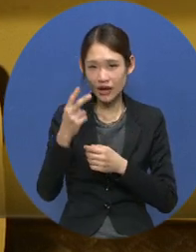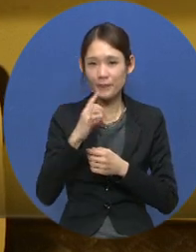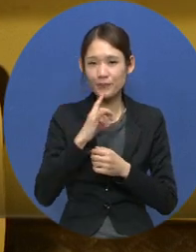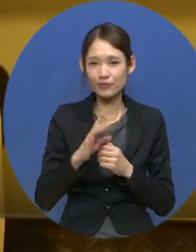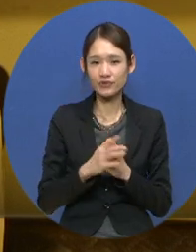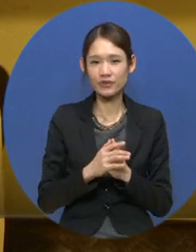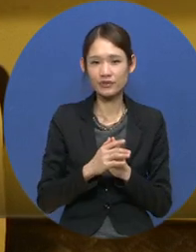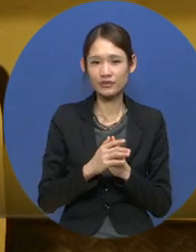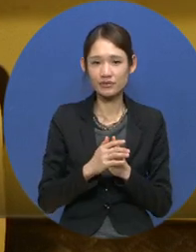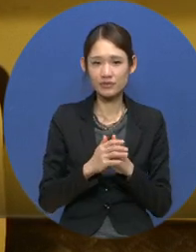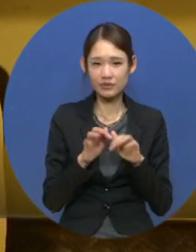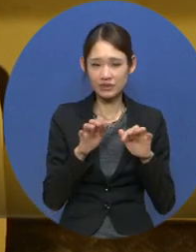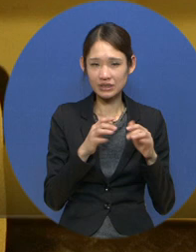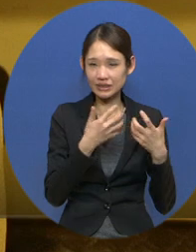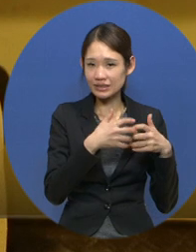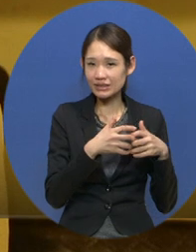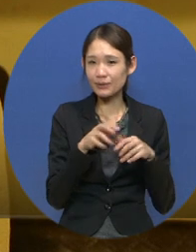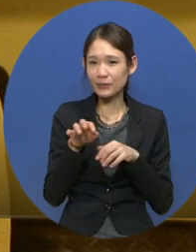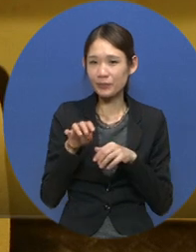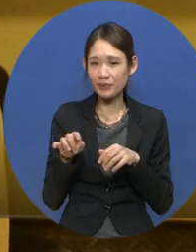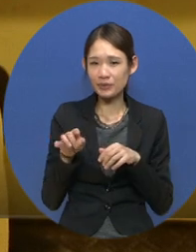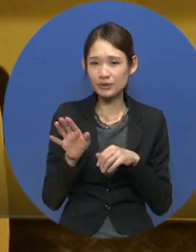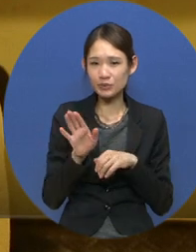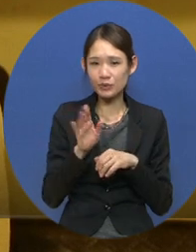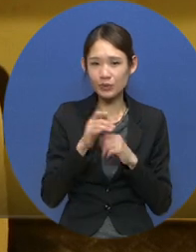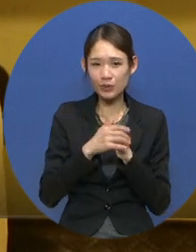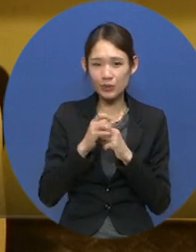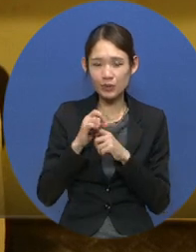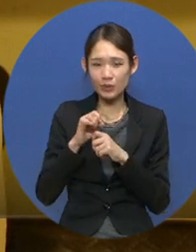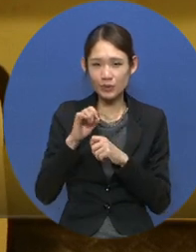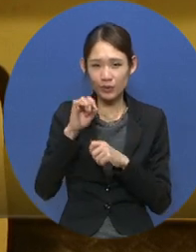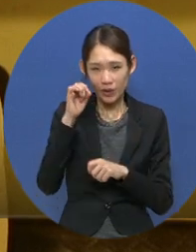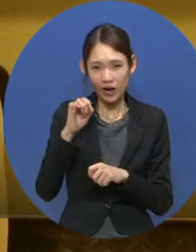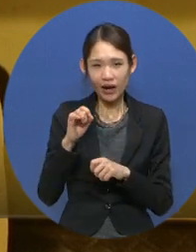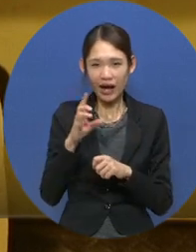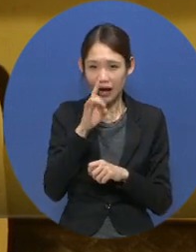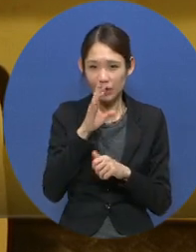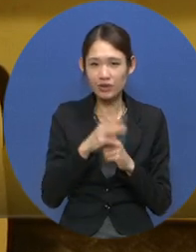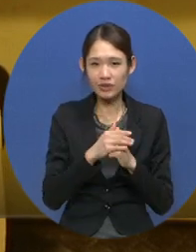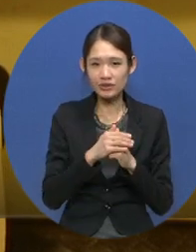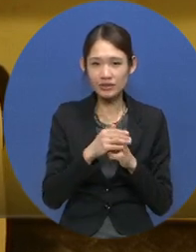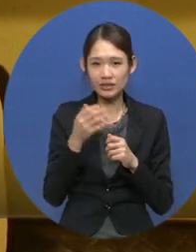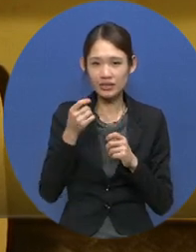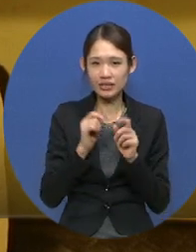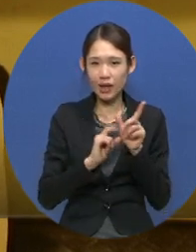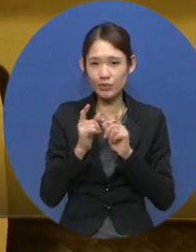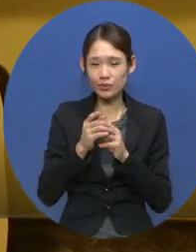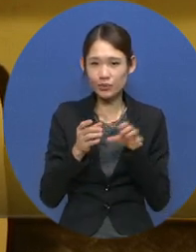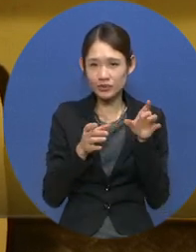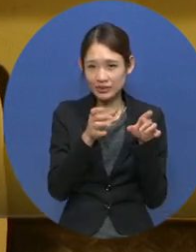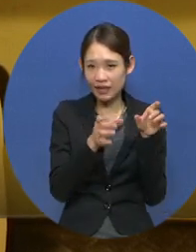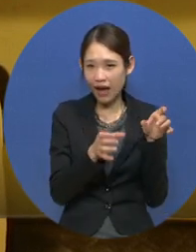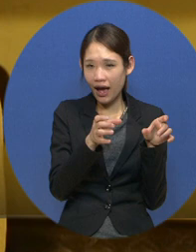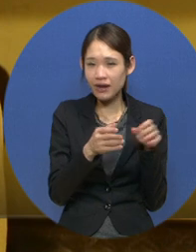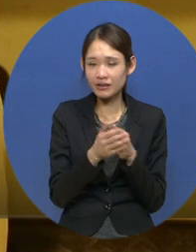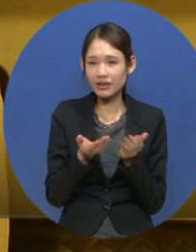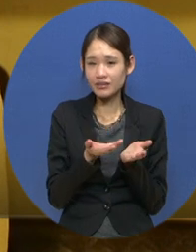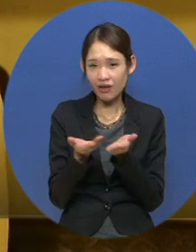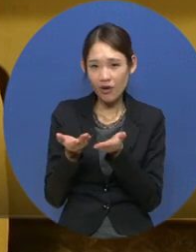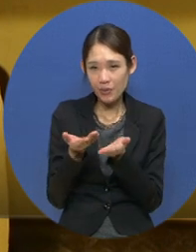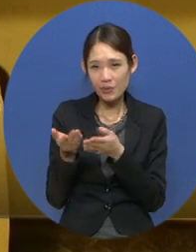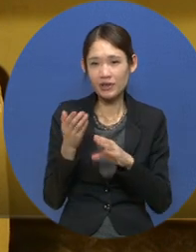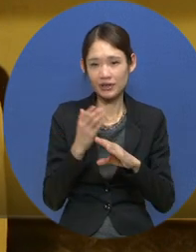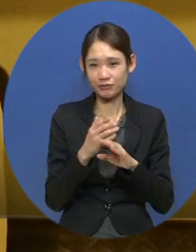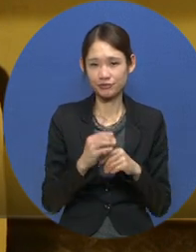포스는 조금 더 오래 일을 한 친구들이 하고 있고요. 희강 씨는 주로 샷을 내리거나 서빙을 하는 일들을 하고